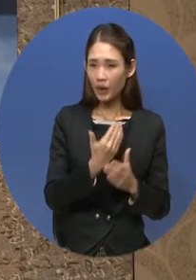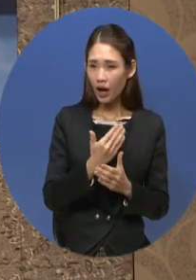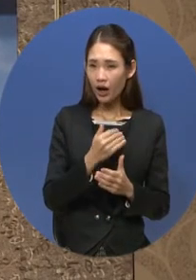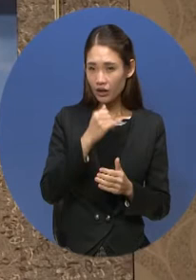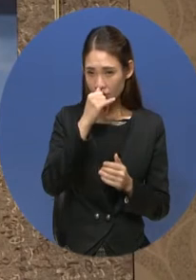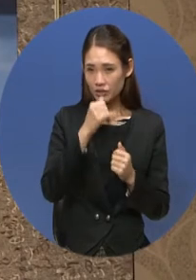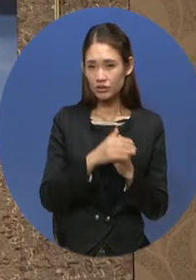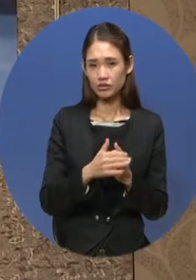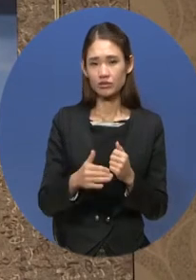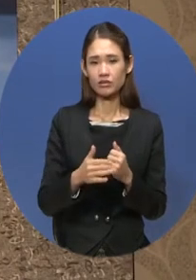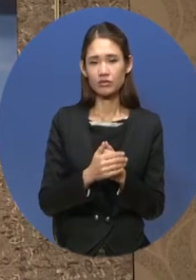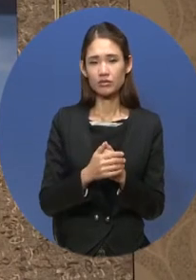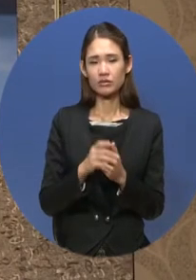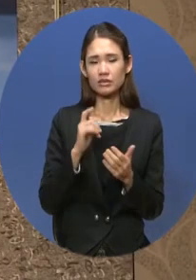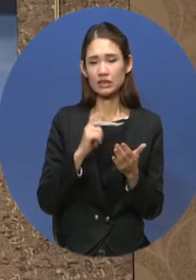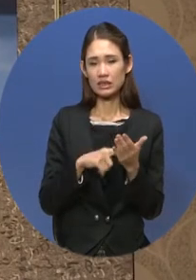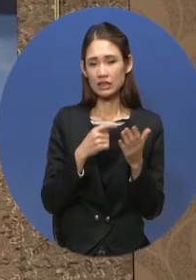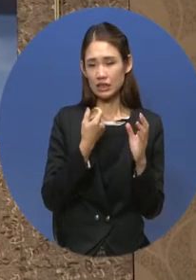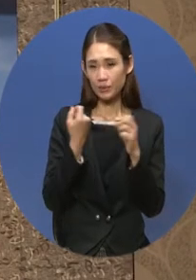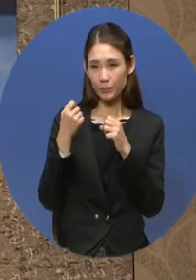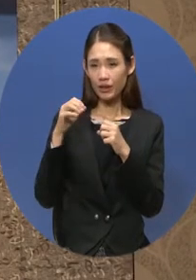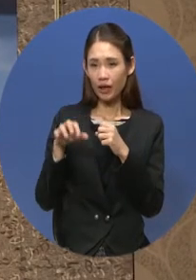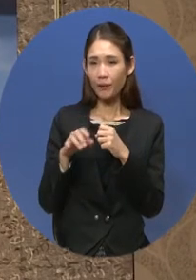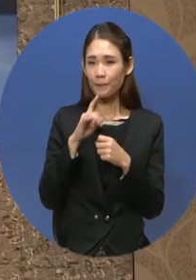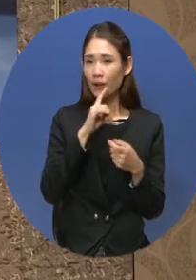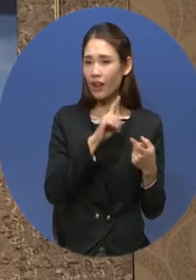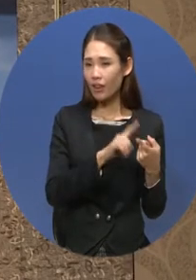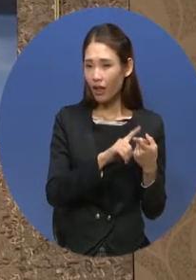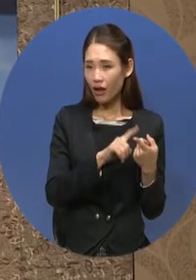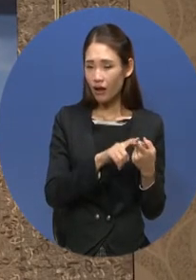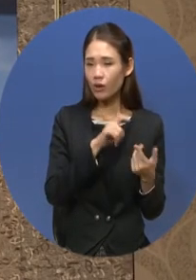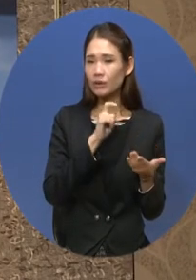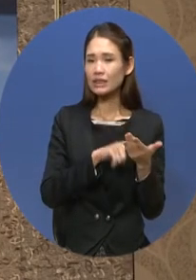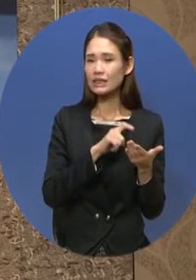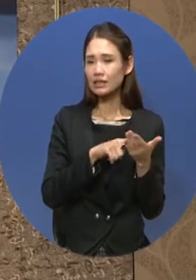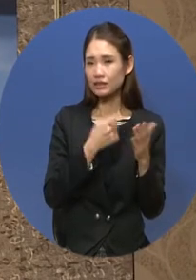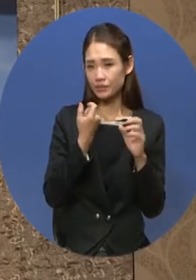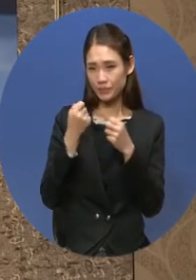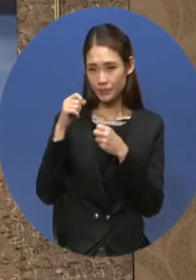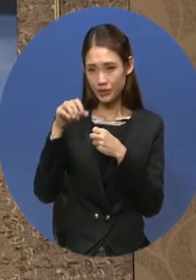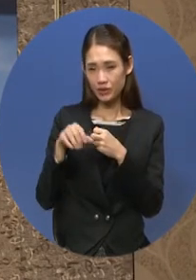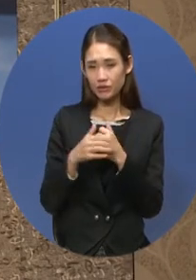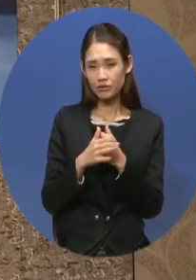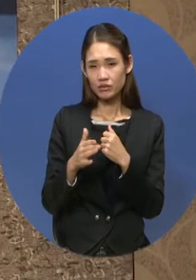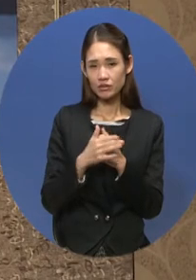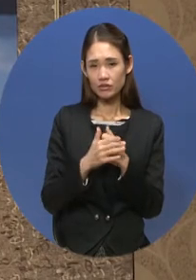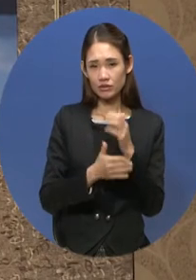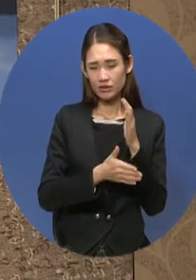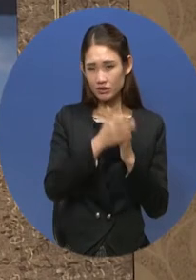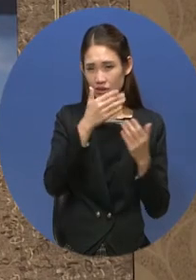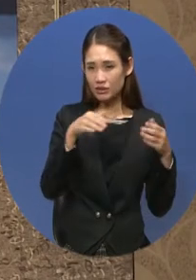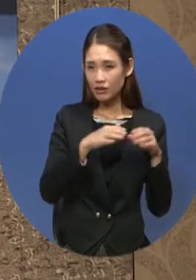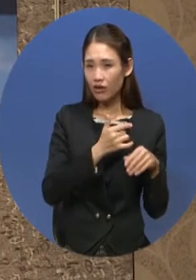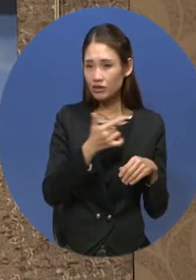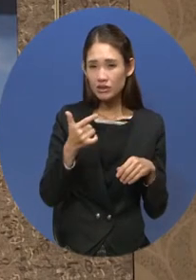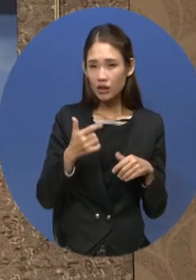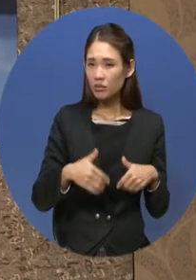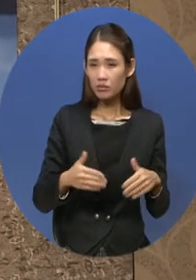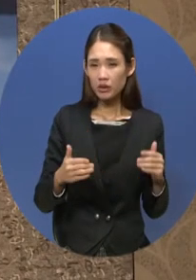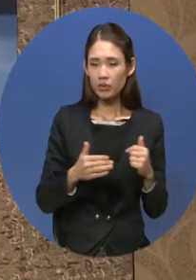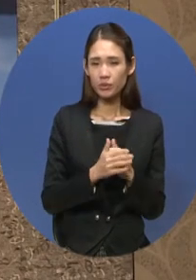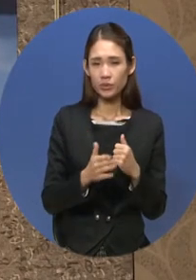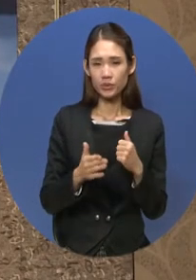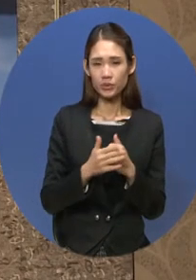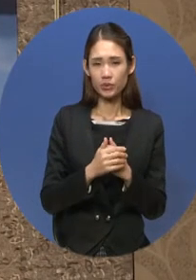되더라고요. 그래서 우리가 그 긴급 피난처는 말 그대로 긴급 피난처이기 때문에 거창한 시설을 요구하는 것도 아니에요. 그래서